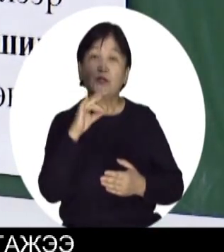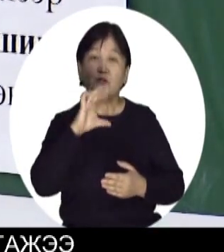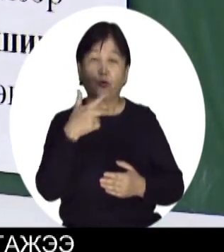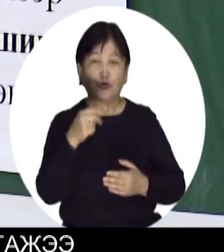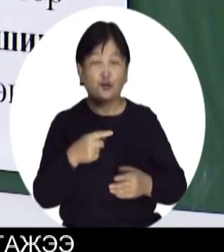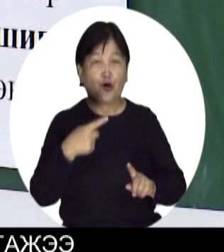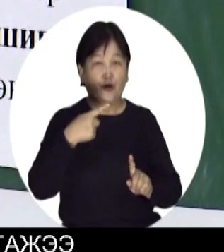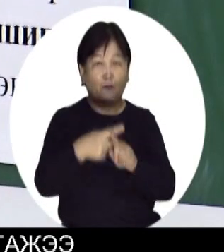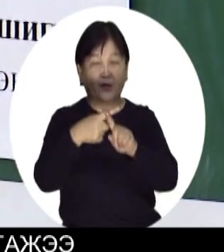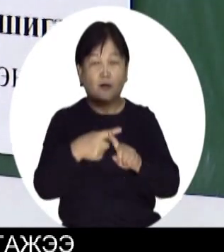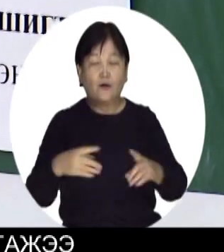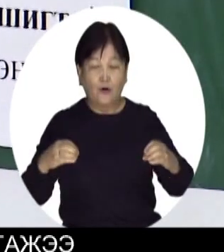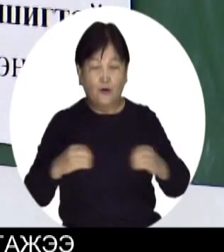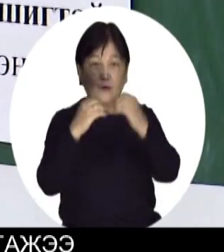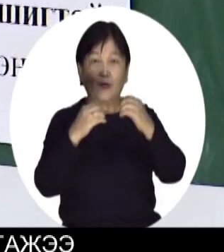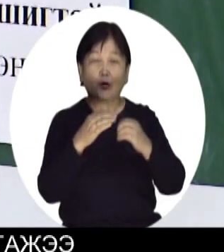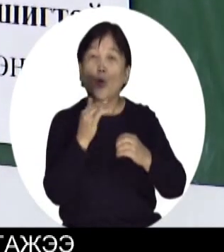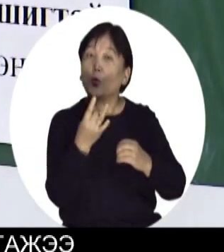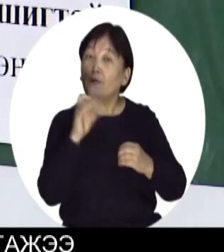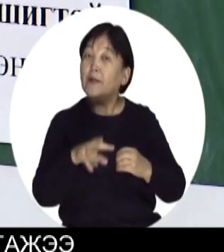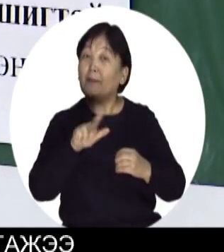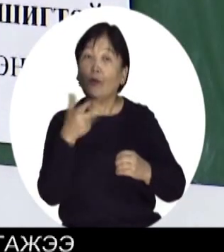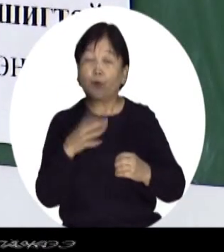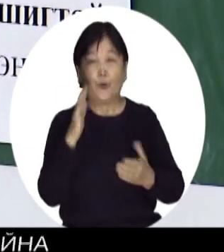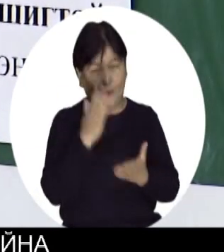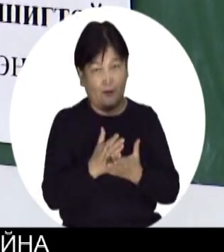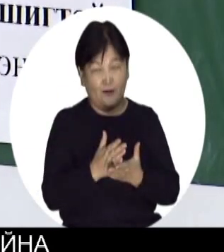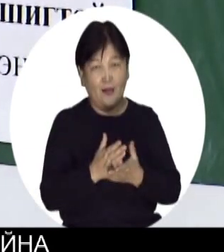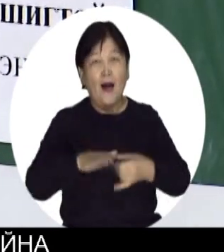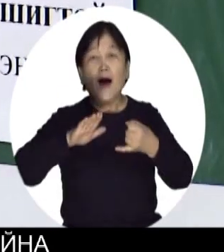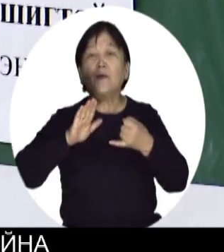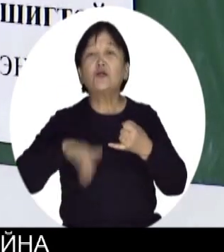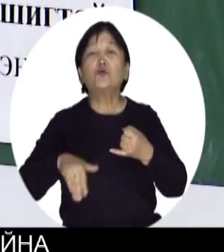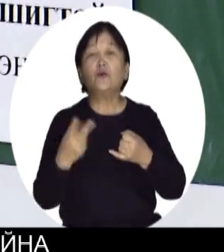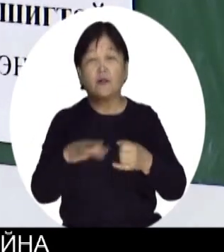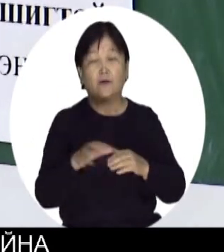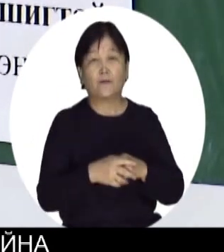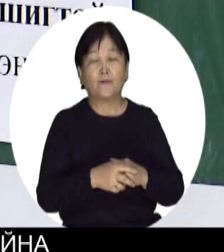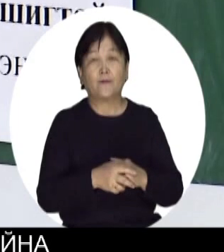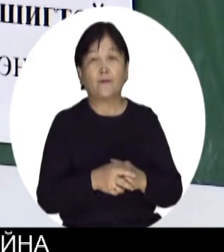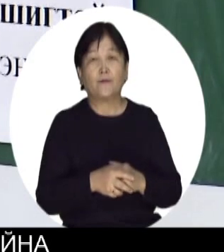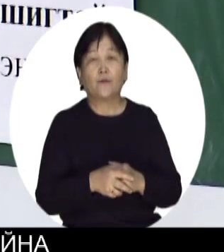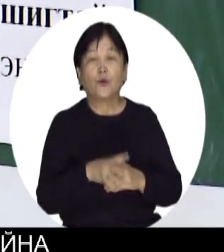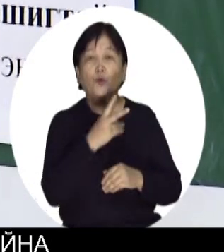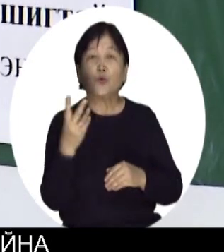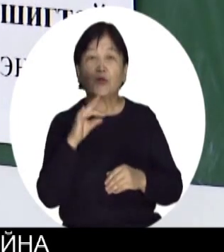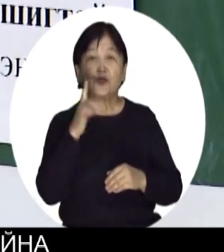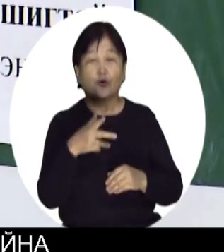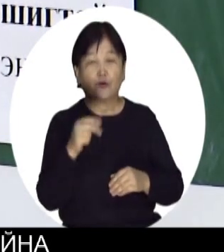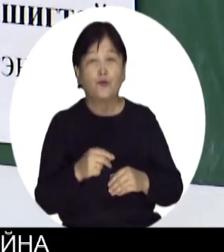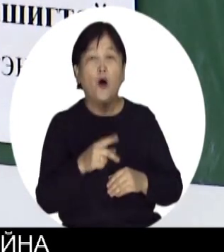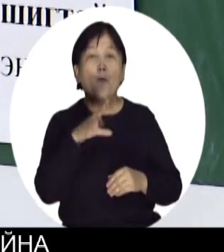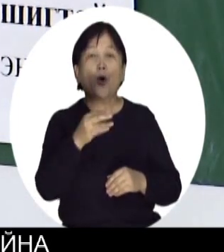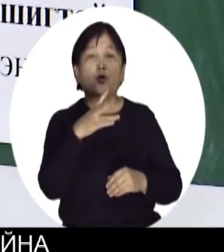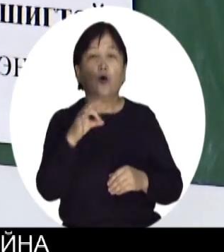төрөгчтэй талаараа мөргөлдөхөд бас урал явагдахгүй. За хамгийн сүүлийн тохиолдол буюу нүүрс төрөгчийн